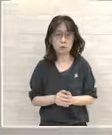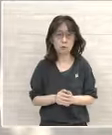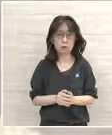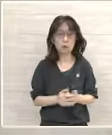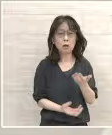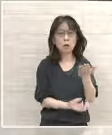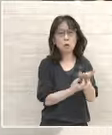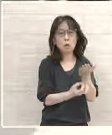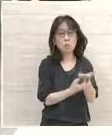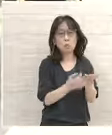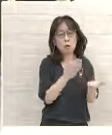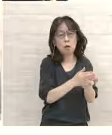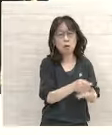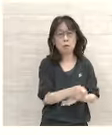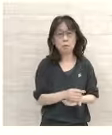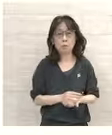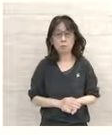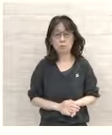う止まっちゃうしね、